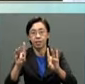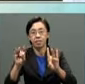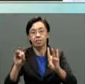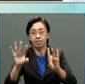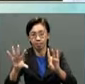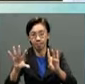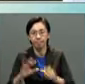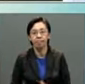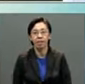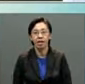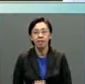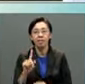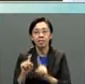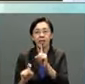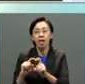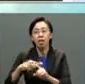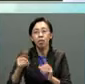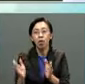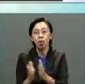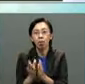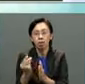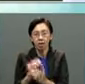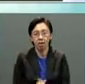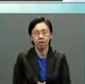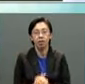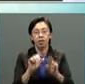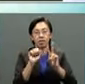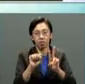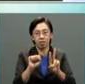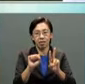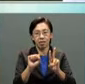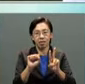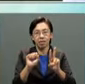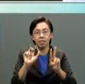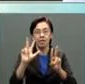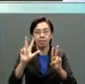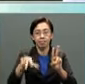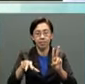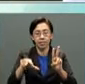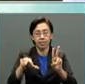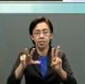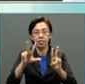836,085 รายแล้วก็เสียชีวิตไปวันนี้แตะที่ 200,000 แล้วครับ